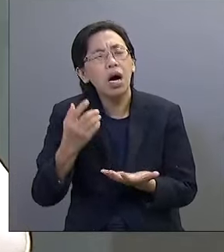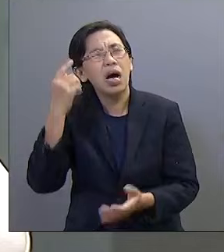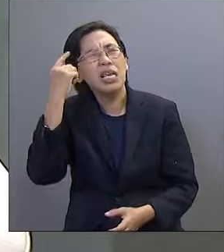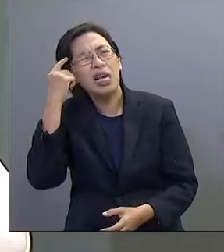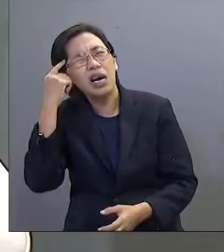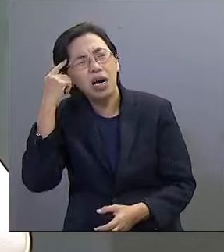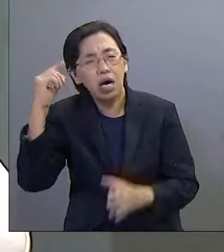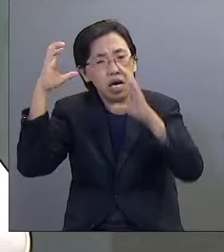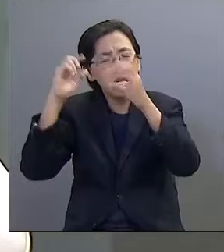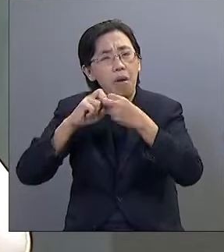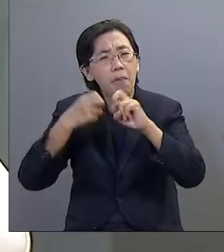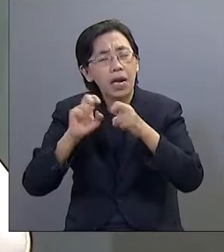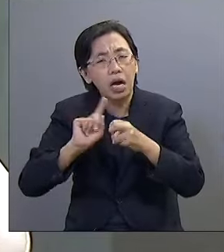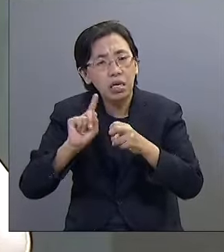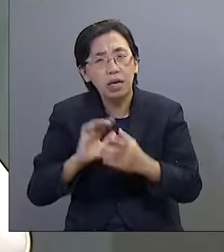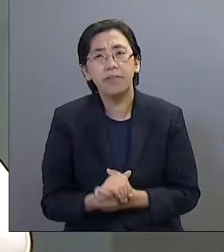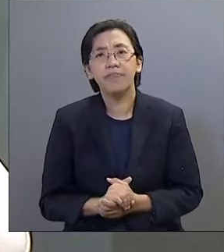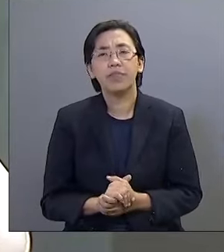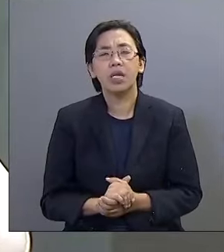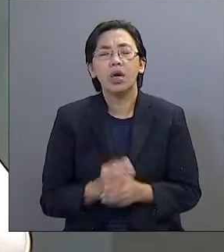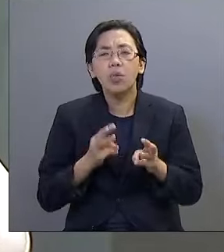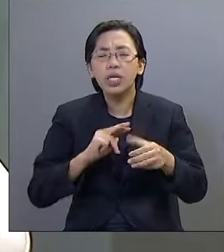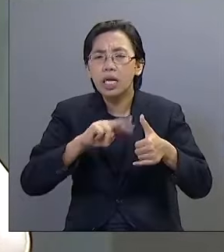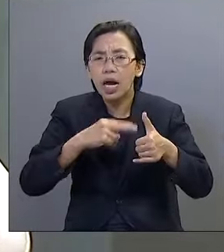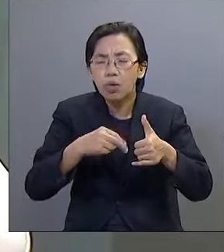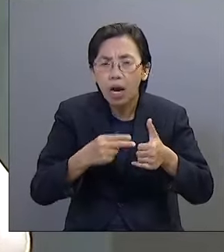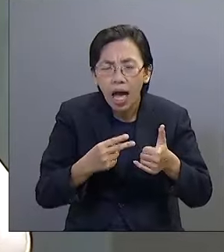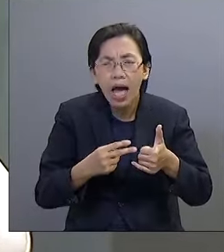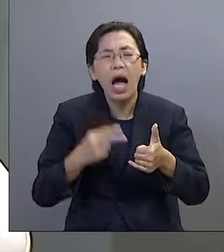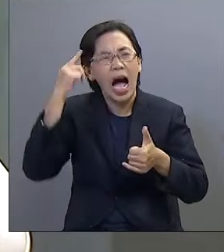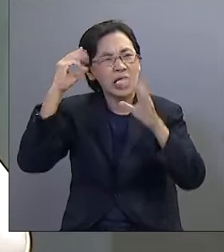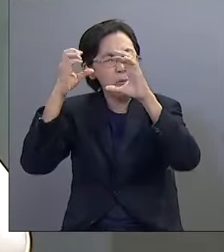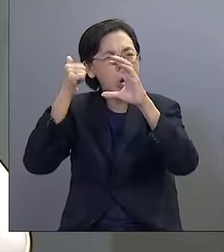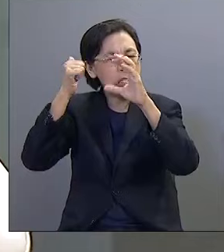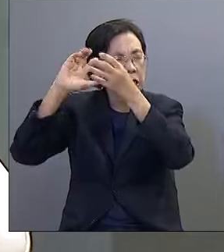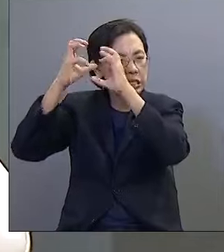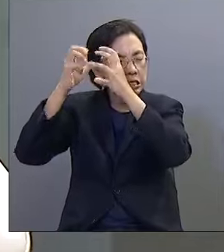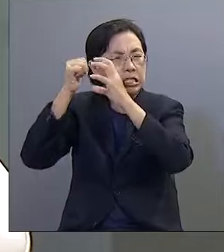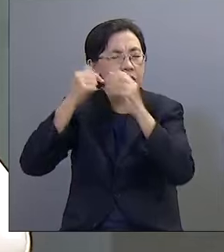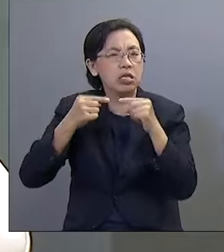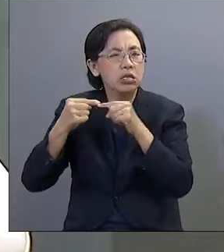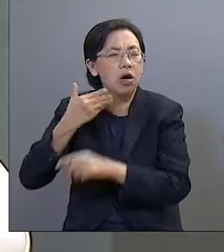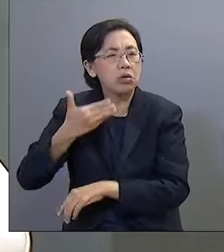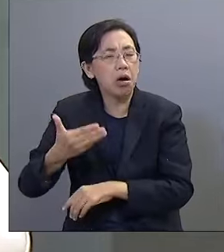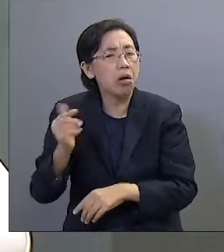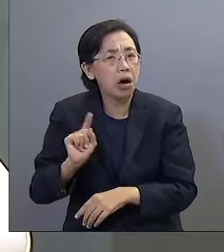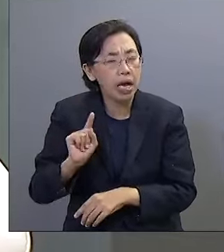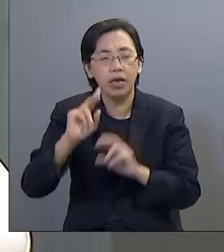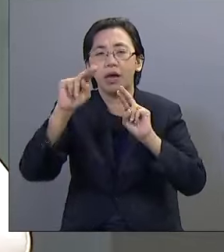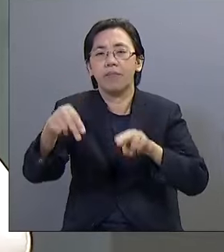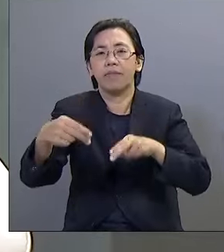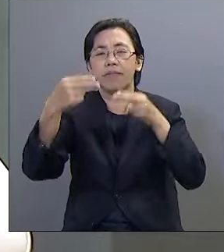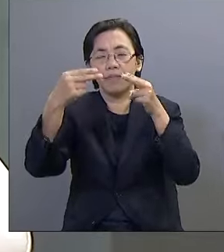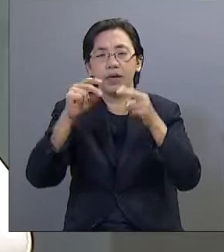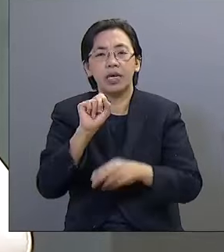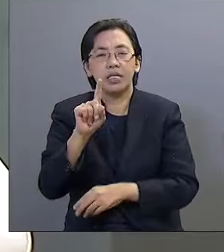างที่สำคัญค่ะการชะลอและการรักษาเราจะสามารถทำได้อย่างไรร่วมพูดคุยกันเช้านี้นะคะผ่านวิดีโอคอลค่ะกับศ